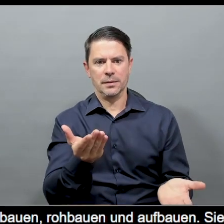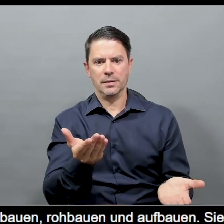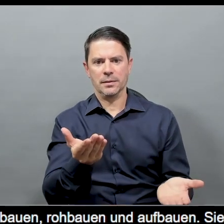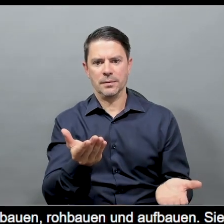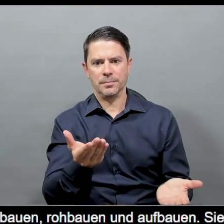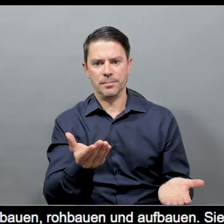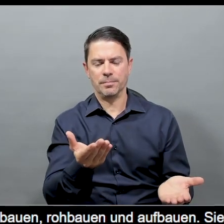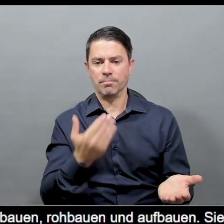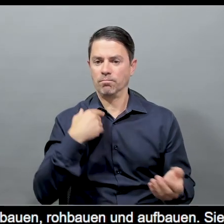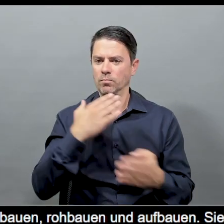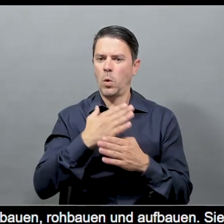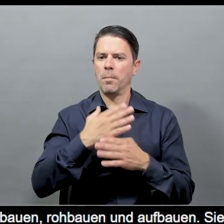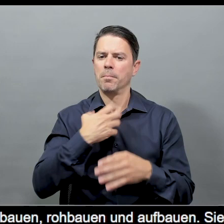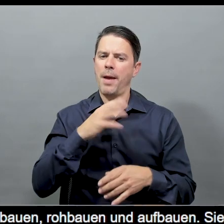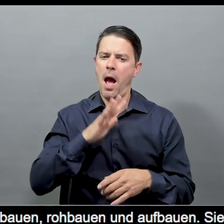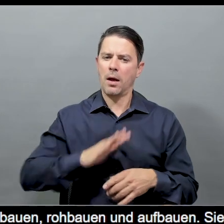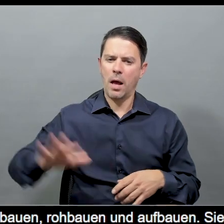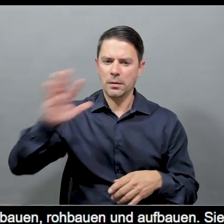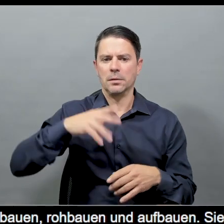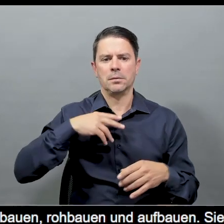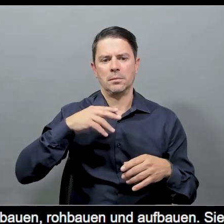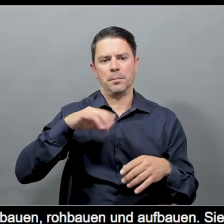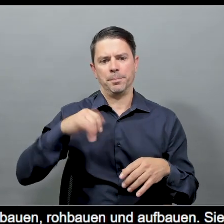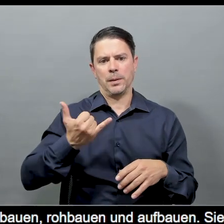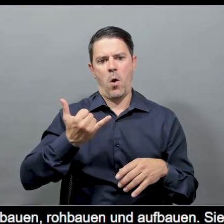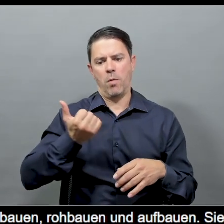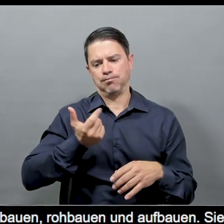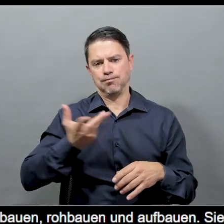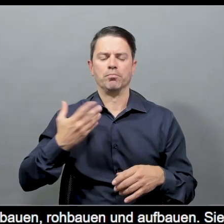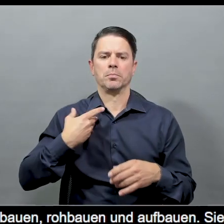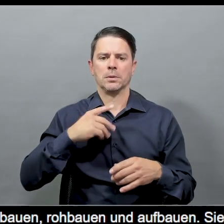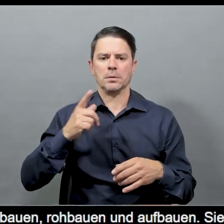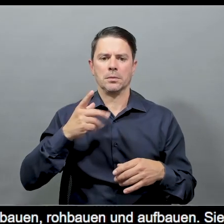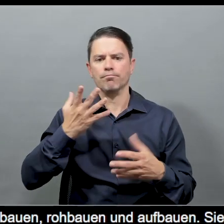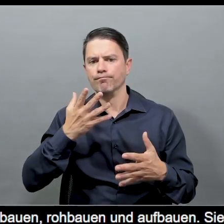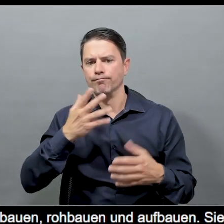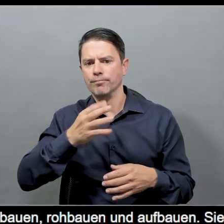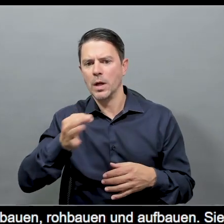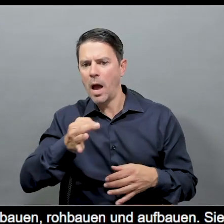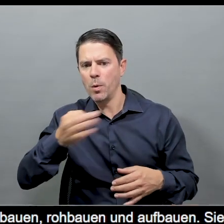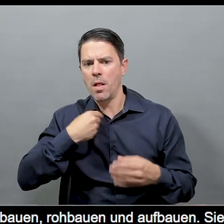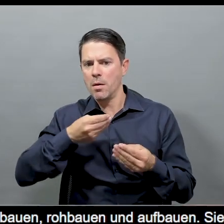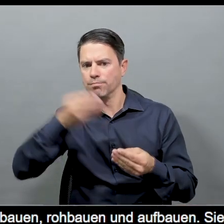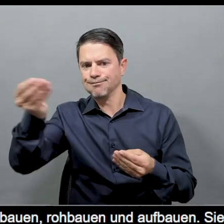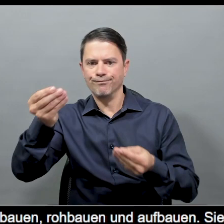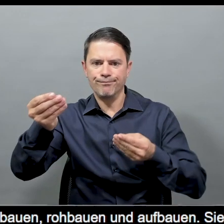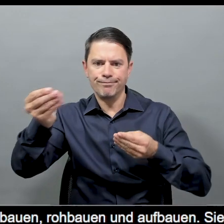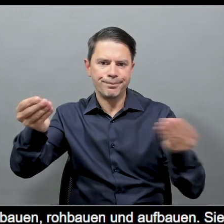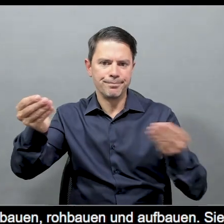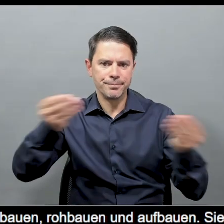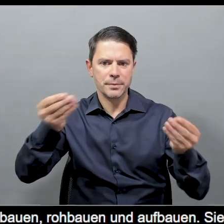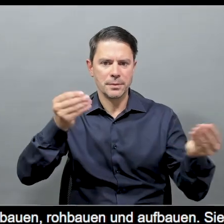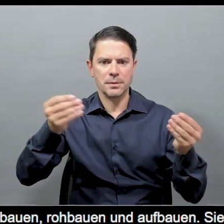einige Projekte, mit denen die Kommunen eng zusammenarbeiten, indem wir auch Innenbereich brachen und so weiter angehen.